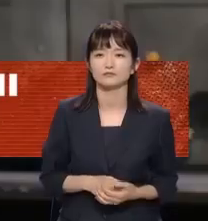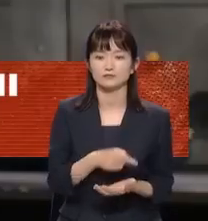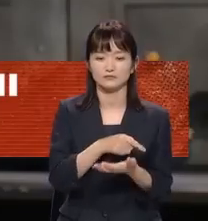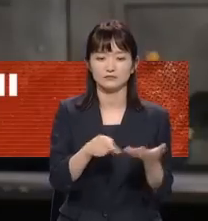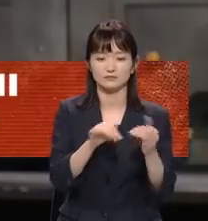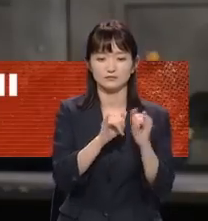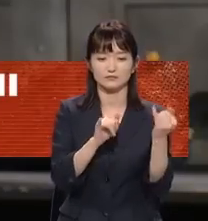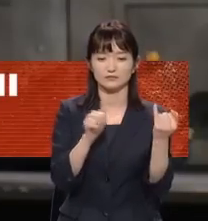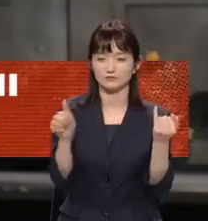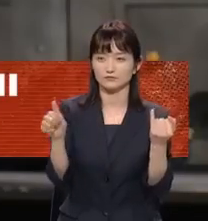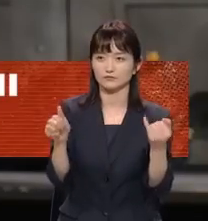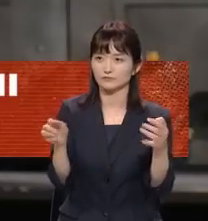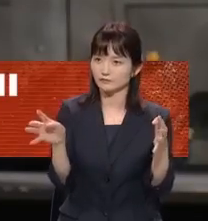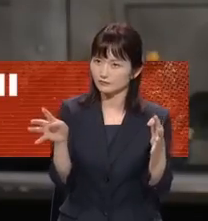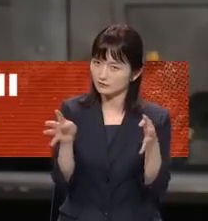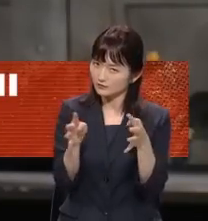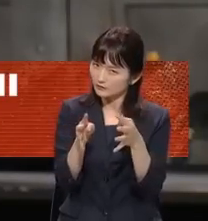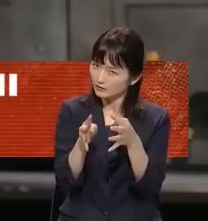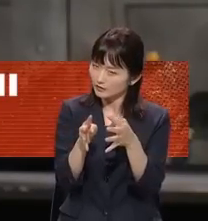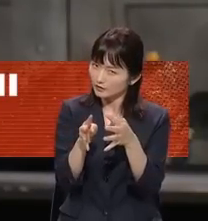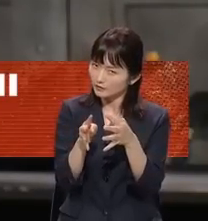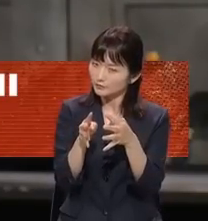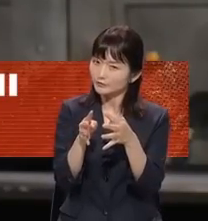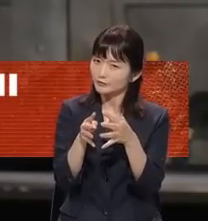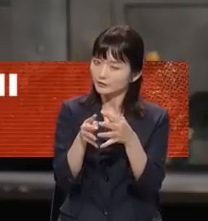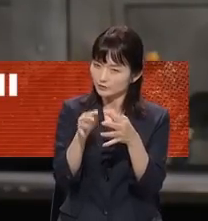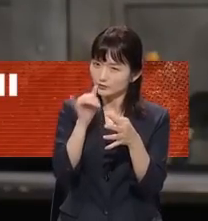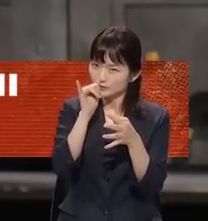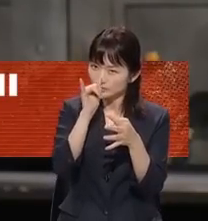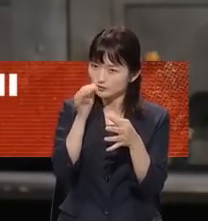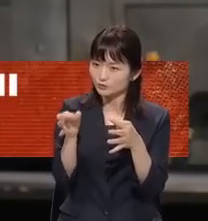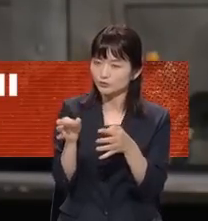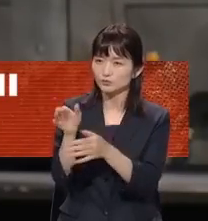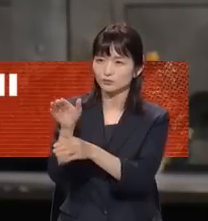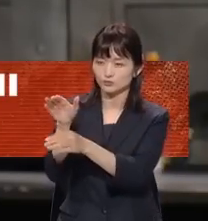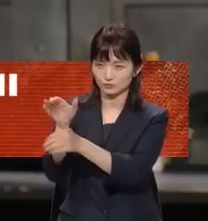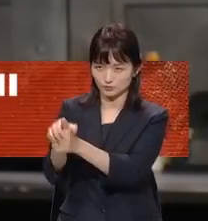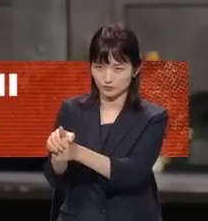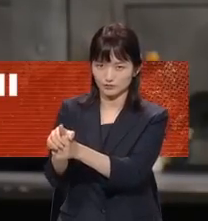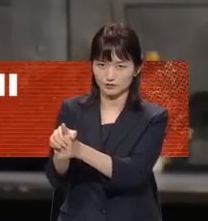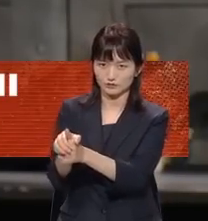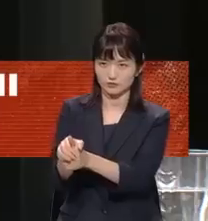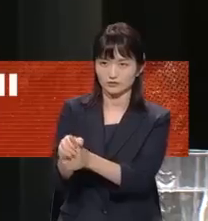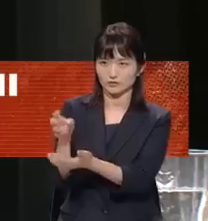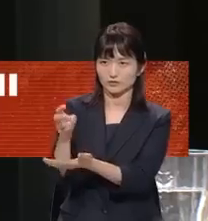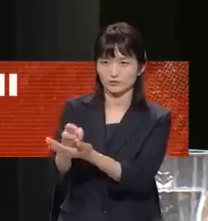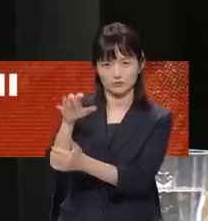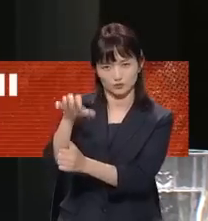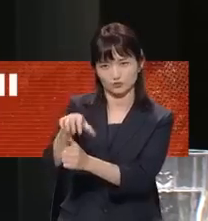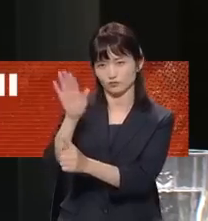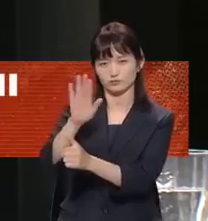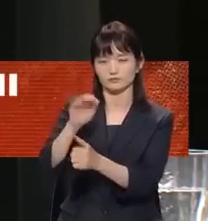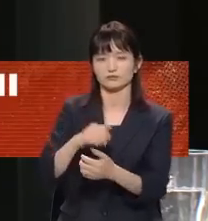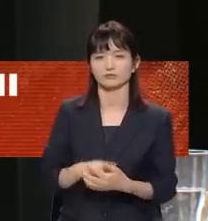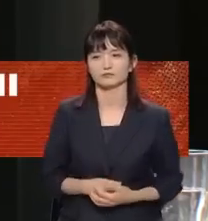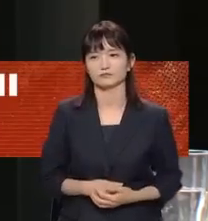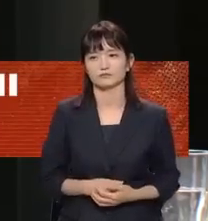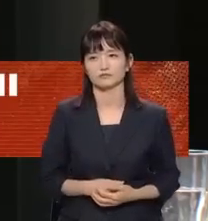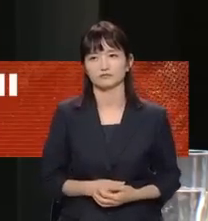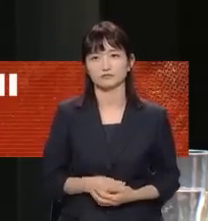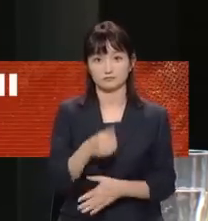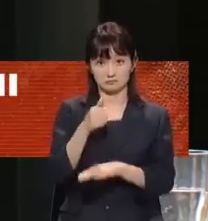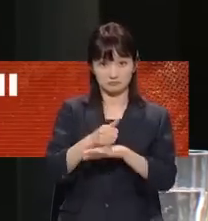피해자와의 합의의 여지가 조금 공탁은 했는 것 같아요 예제가 있기 때문에 법정구조건 하지 않았습니다 역시 뭐 일단